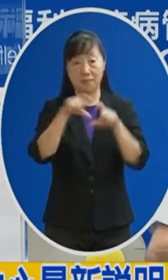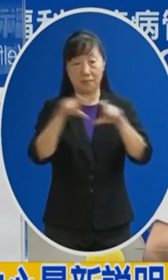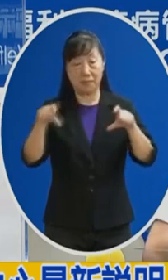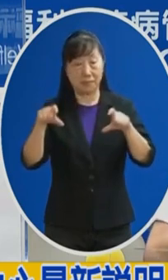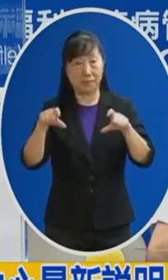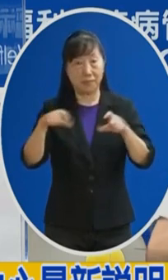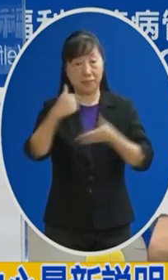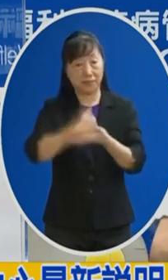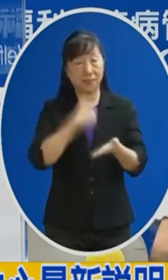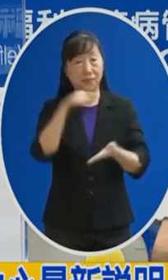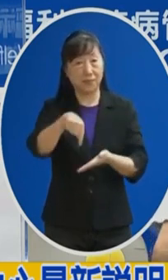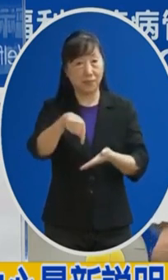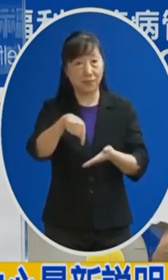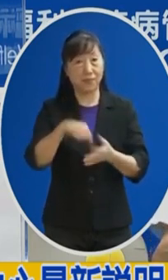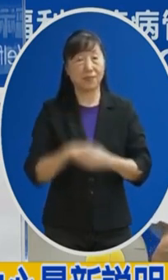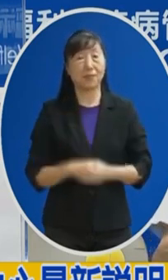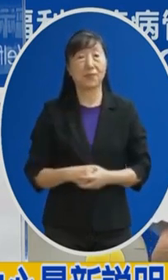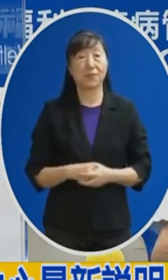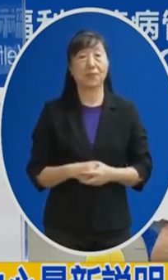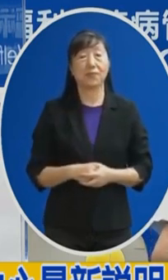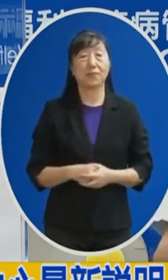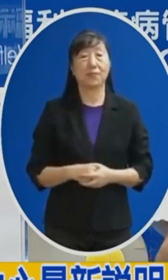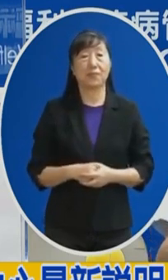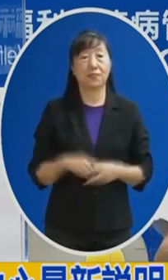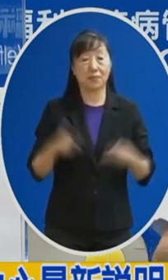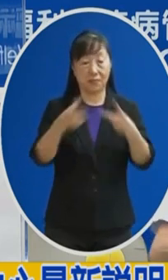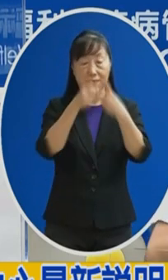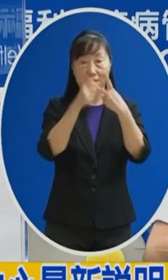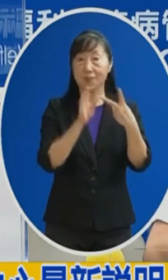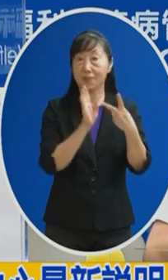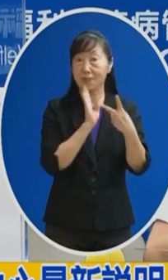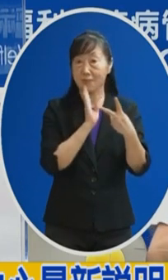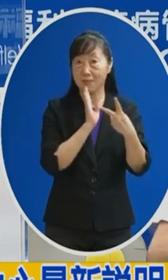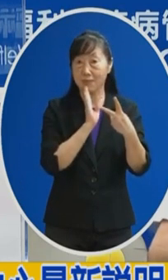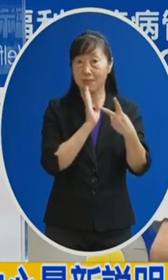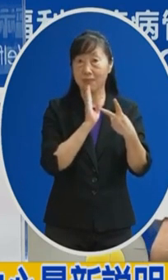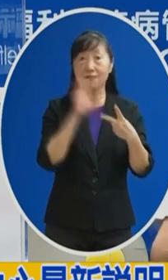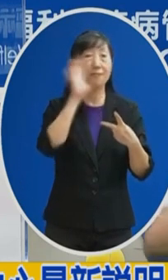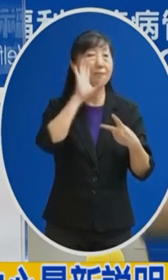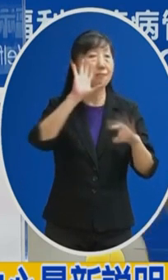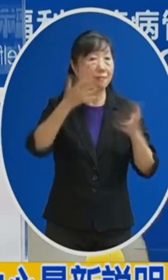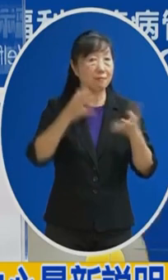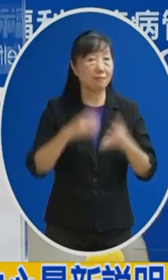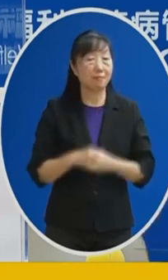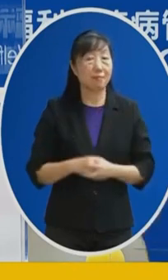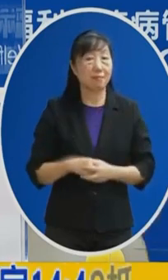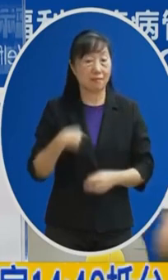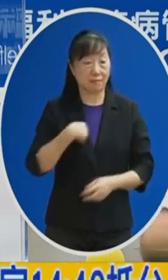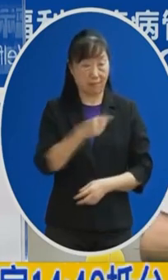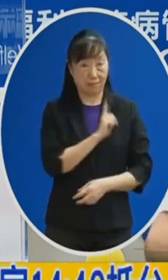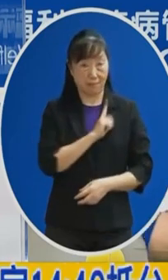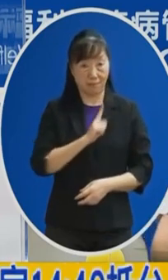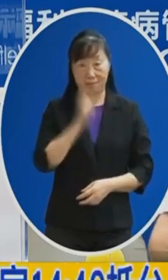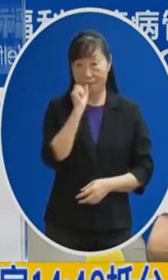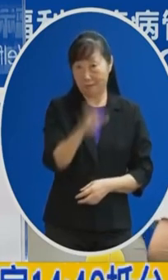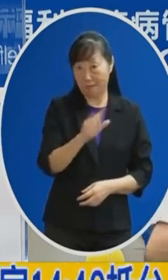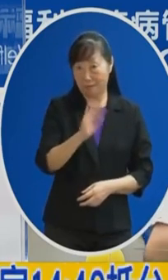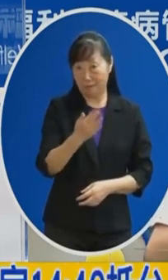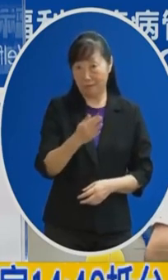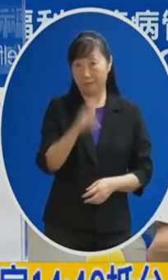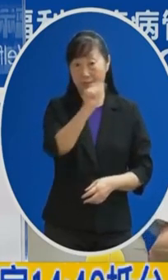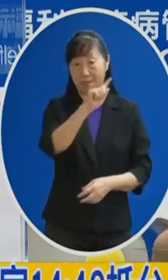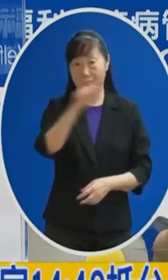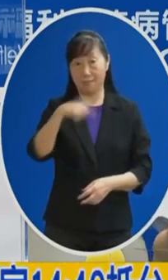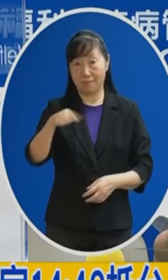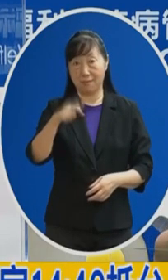97万剂的 A D， 那会抵达台湾。那接续呢是从泰国我们自己采购的 A